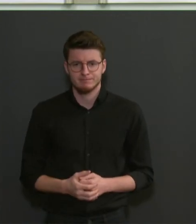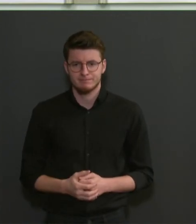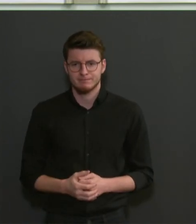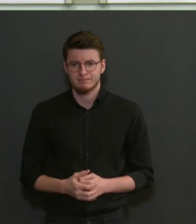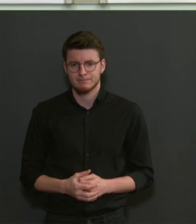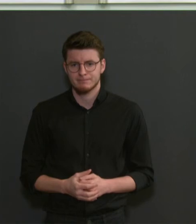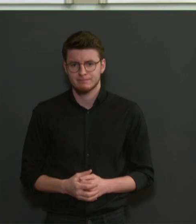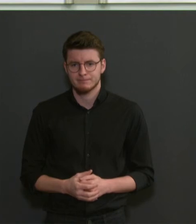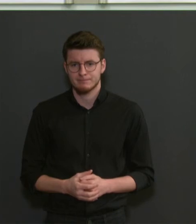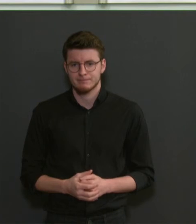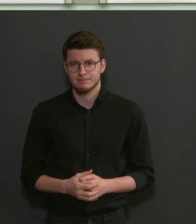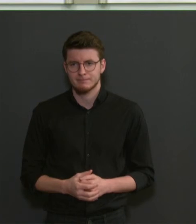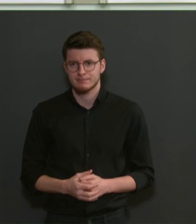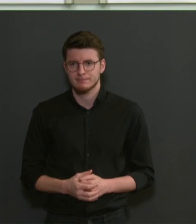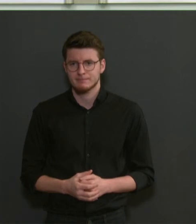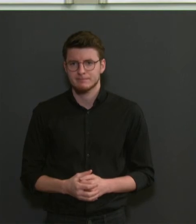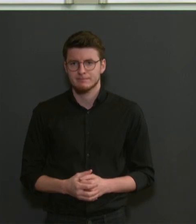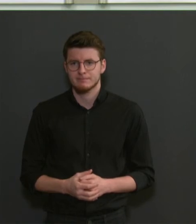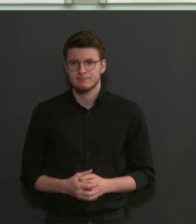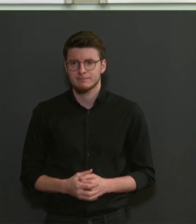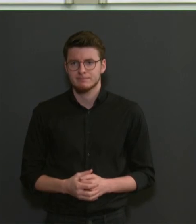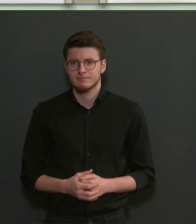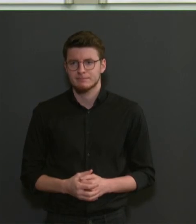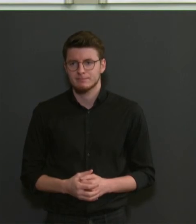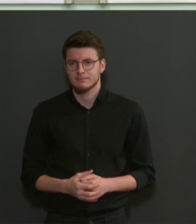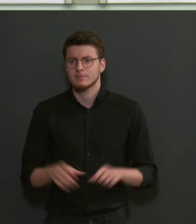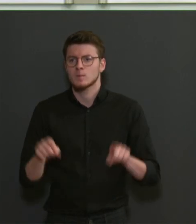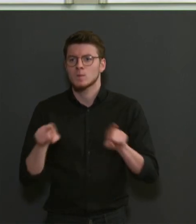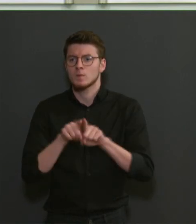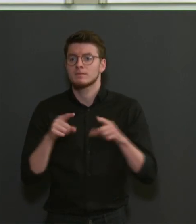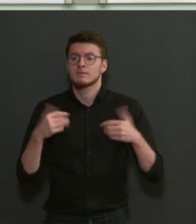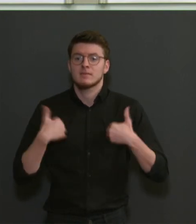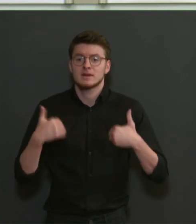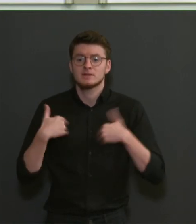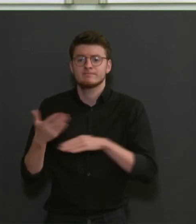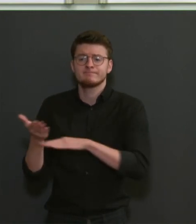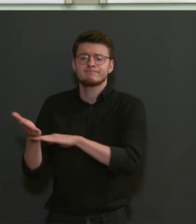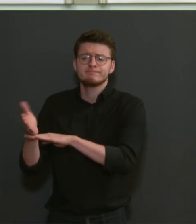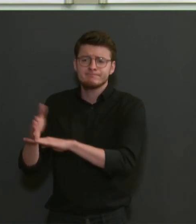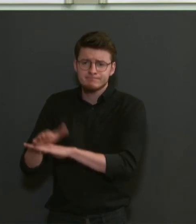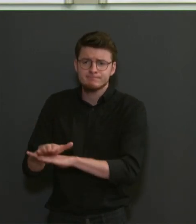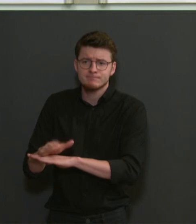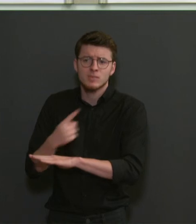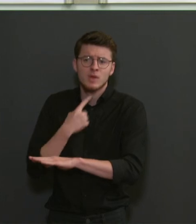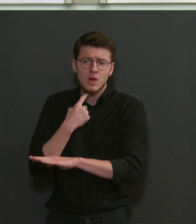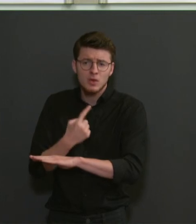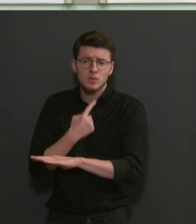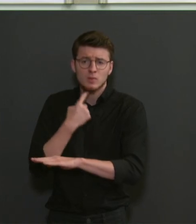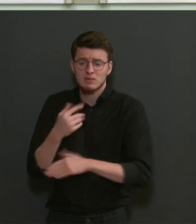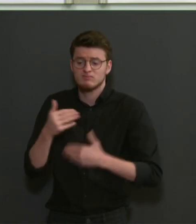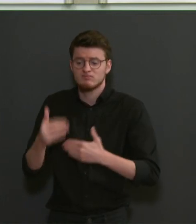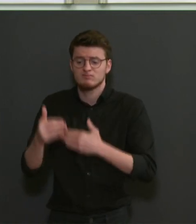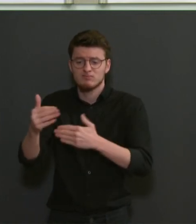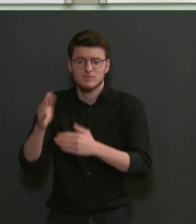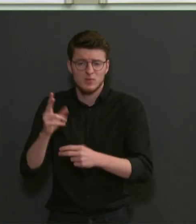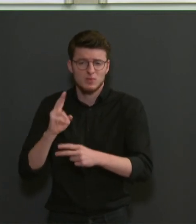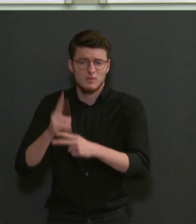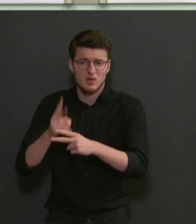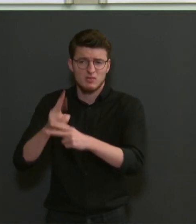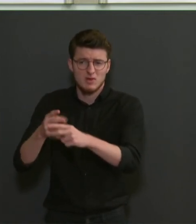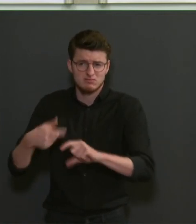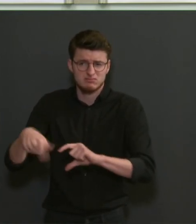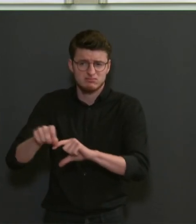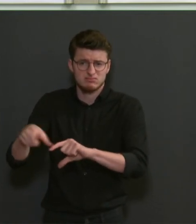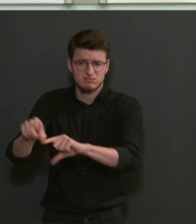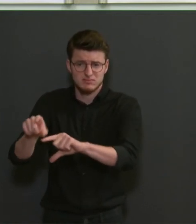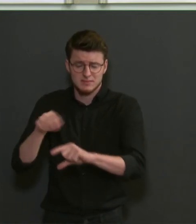De overlijdens verdubbelen momenteel om de week. En dat is nog steeds heel snel, maar toch iets